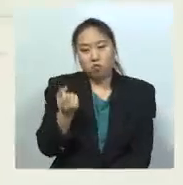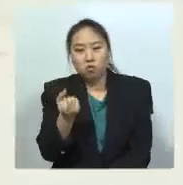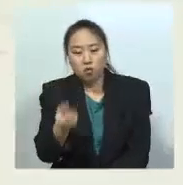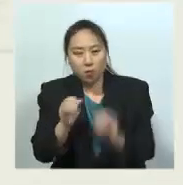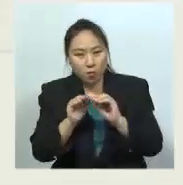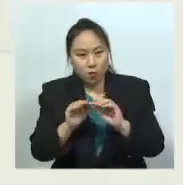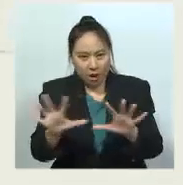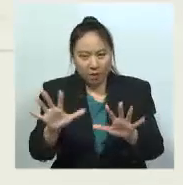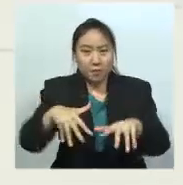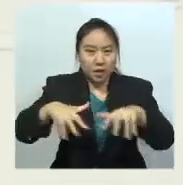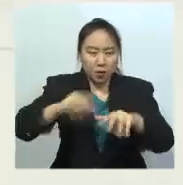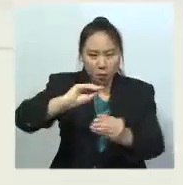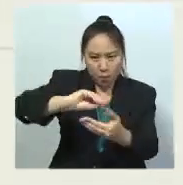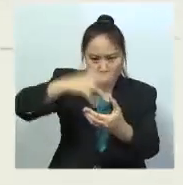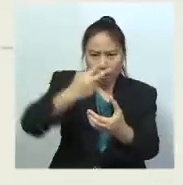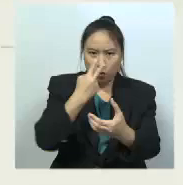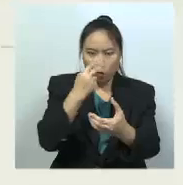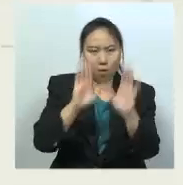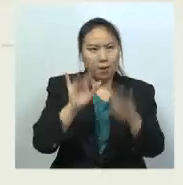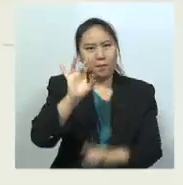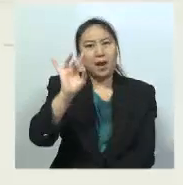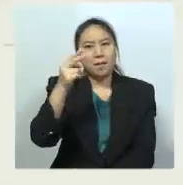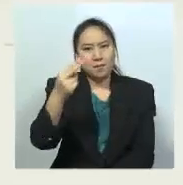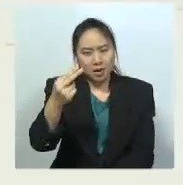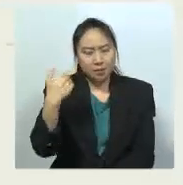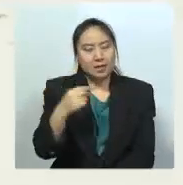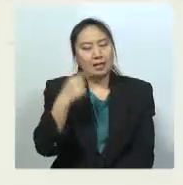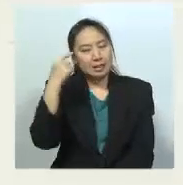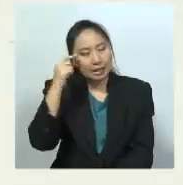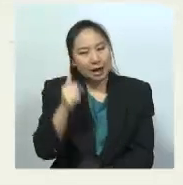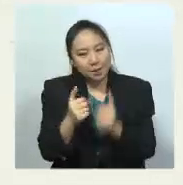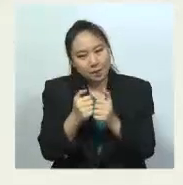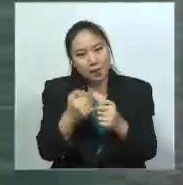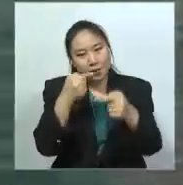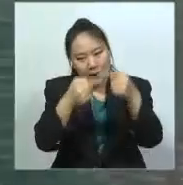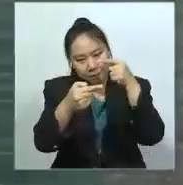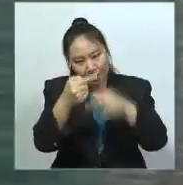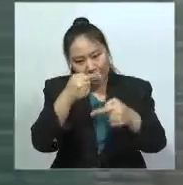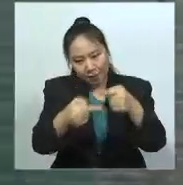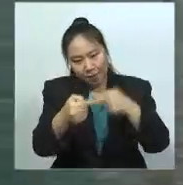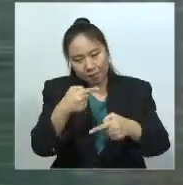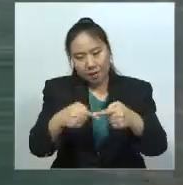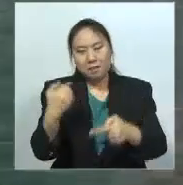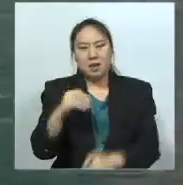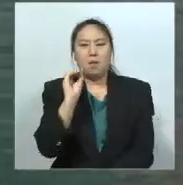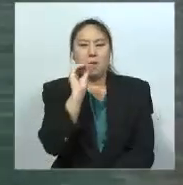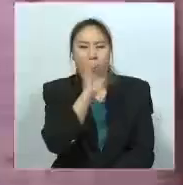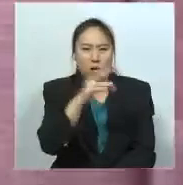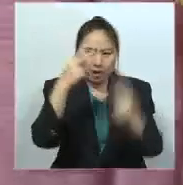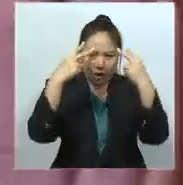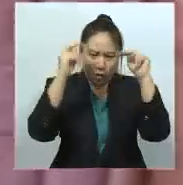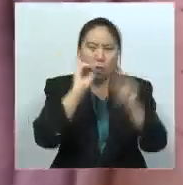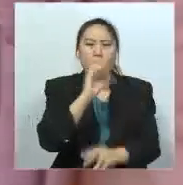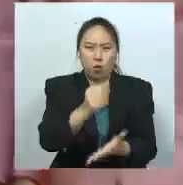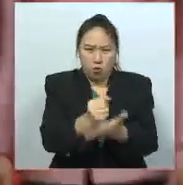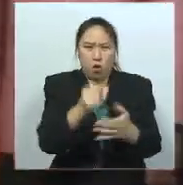าร่วมชมเนี่ยมากกว่า 80,000 วิวเลยทีเดียวนะครับก็มีการแสดงความคิดเห็นนะครับส่วนใหญ่เนี่ยก็มีการบอกอ้อนวอนท่านนายกนะครับบอกว่า